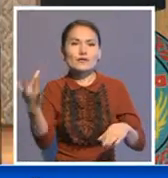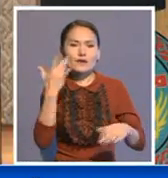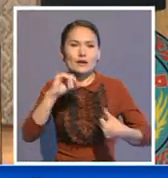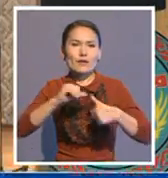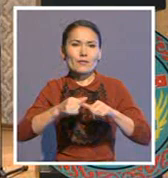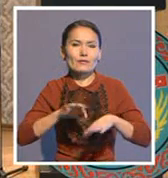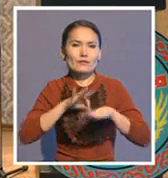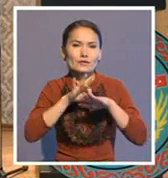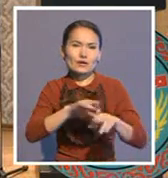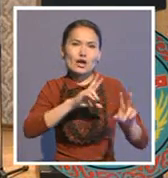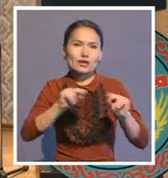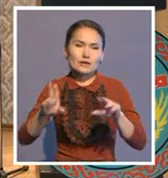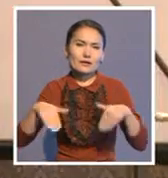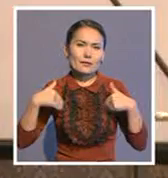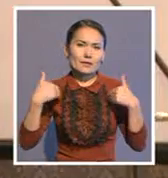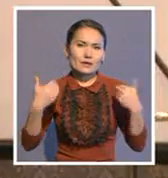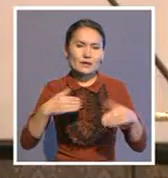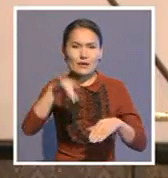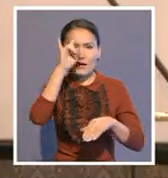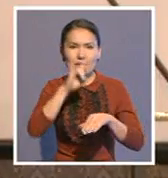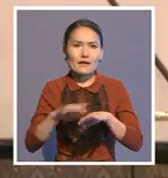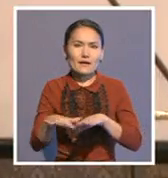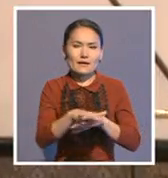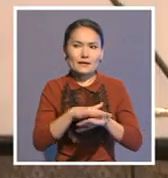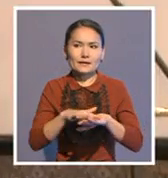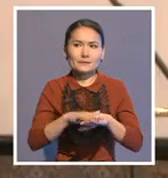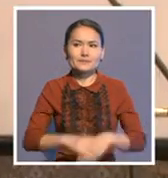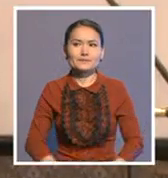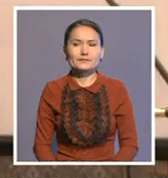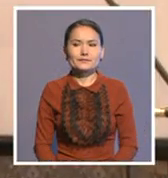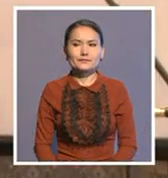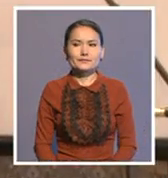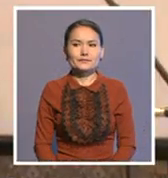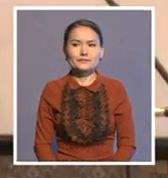Бақытжан Омаров, Нұралы Егенов, Қазақстан ұлттық телеарнасы, Түркияның Конья қаласынан.